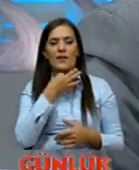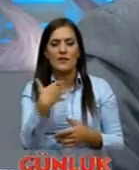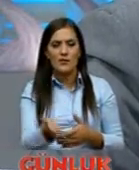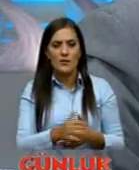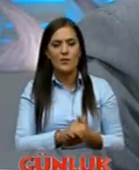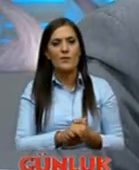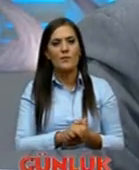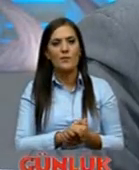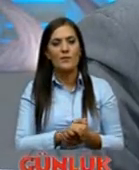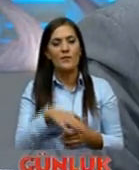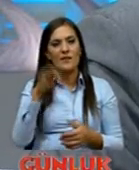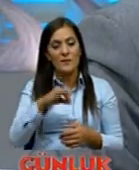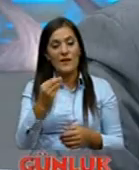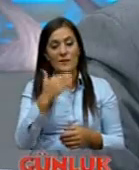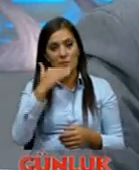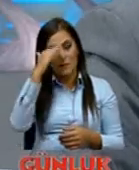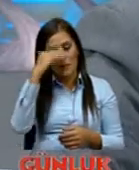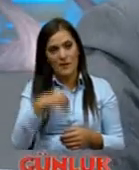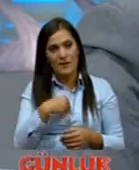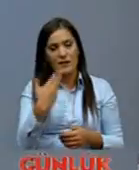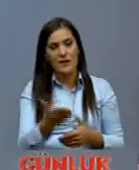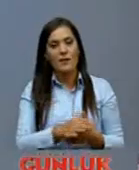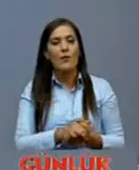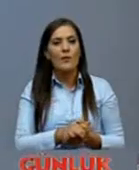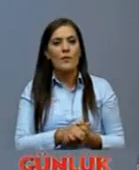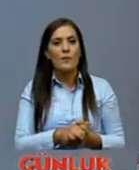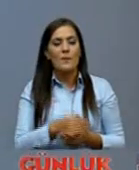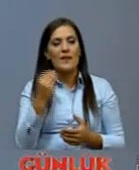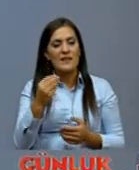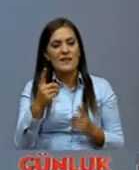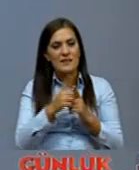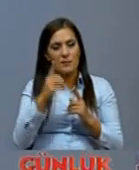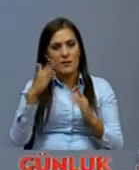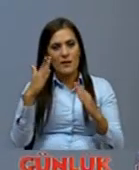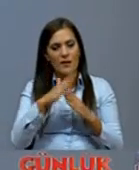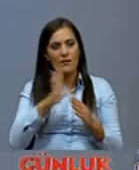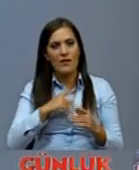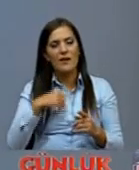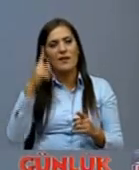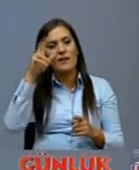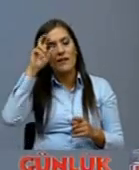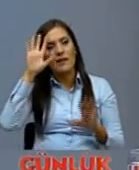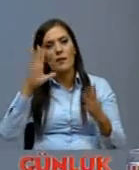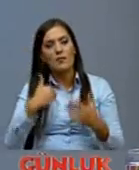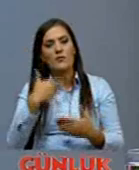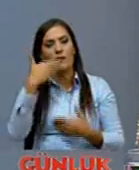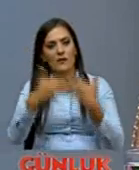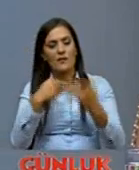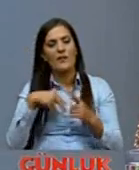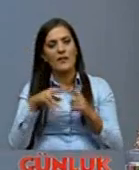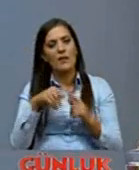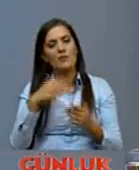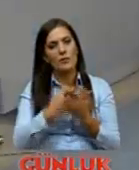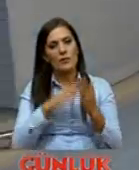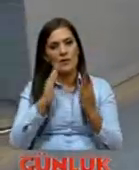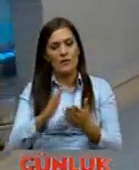ediyorum. Sağ ol. Biz teşekkür ediyoruz. Şimdiden iyi bayramlar diliyoruz efendim. Kısa bir aramız var. Depresyonu anlatacak Nihal bize. Programımız devam